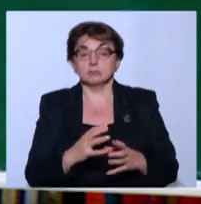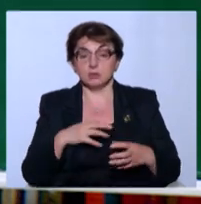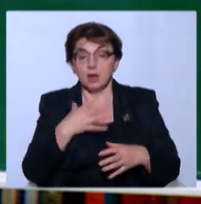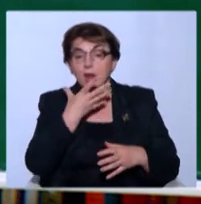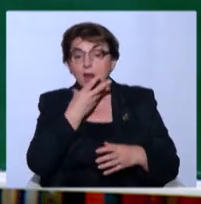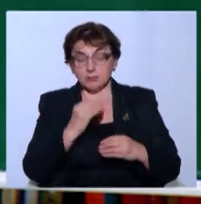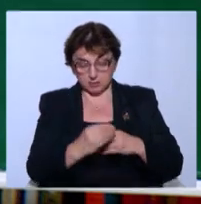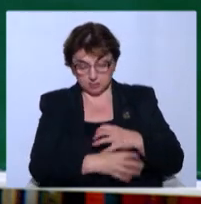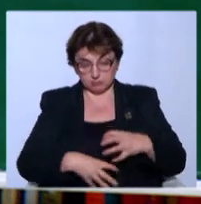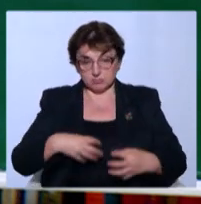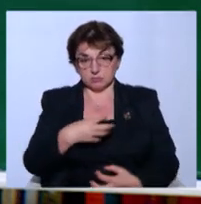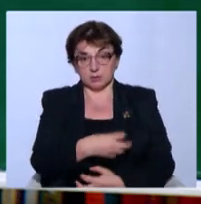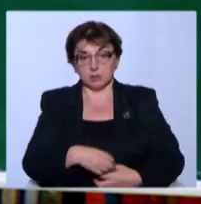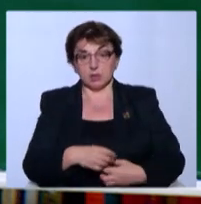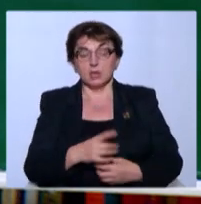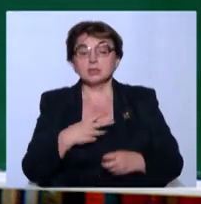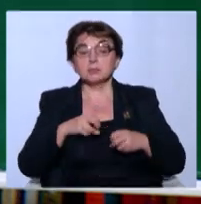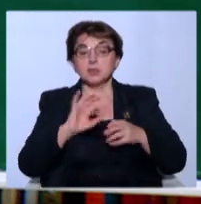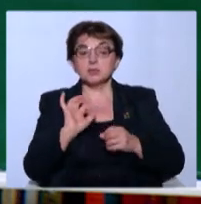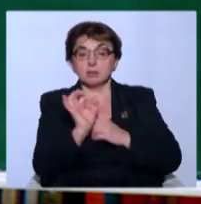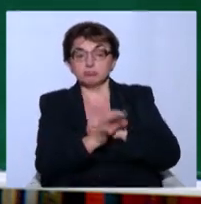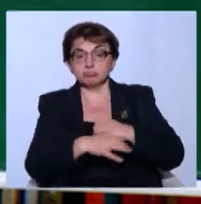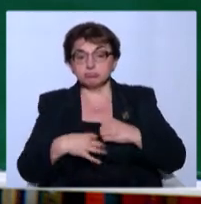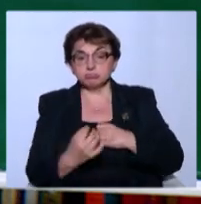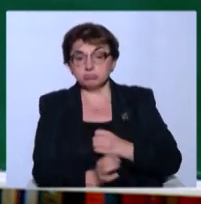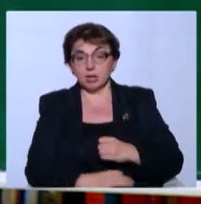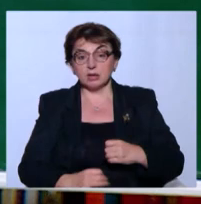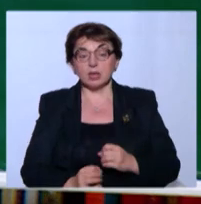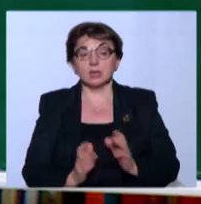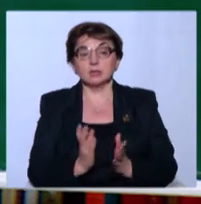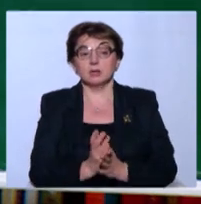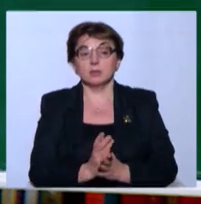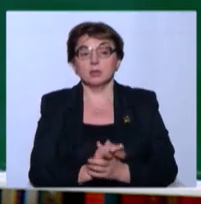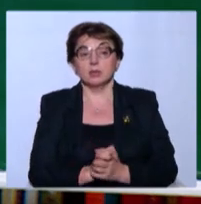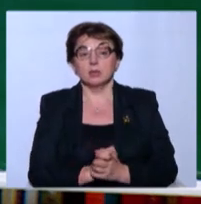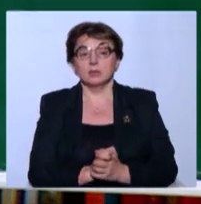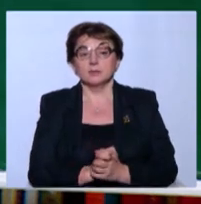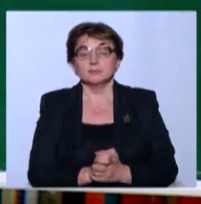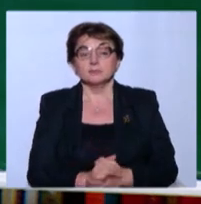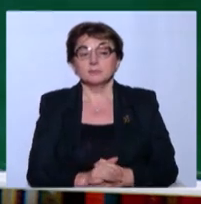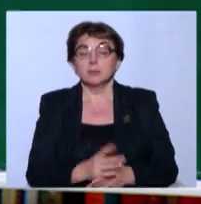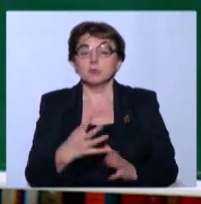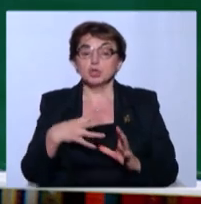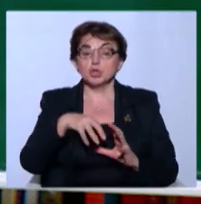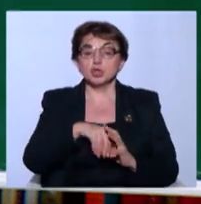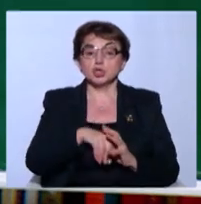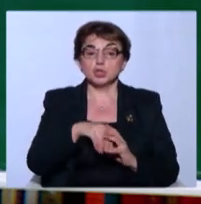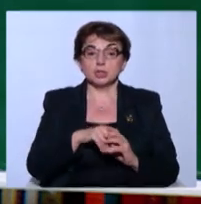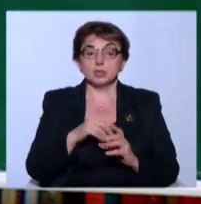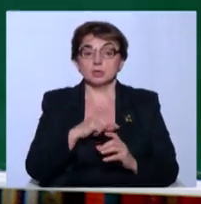ჩახვეული მუცლის ღრუში, ქმნის მარყუჟებს. მისი შიგ თავსი,